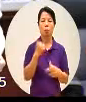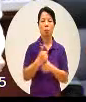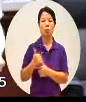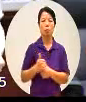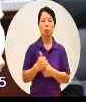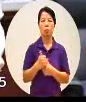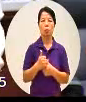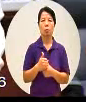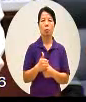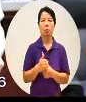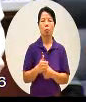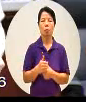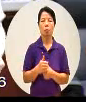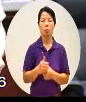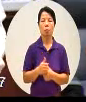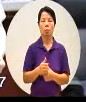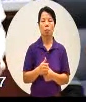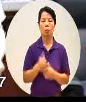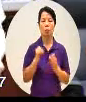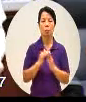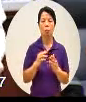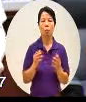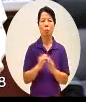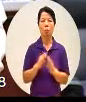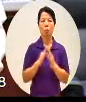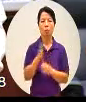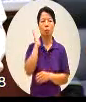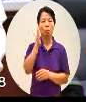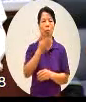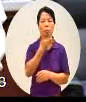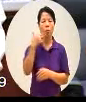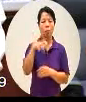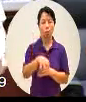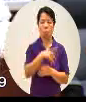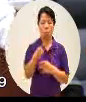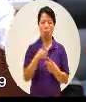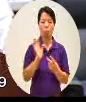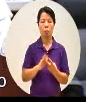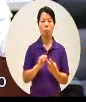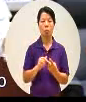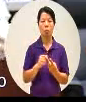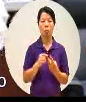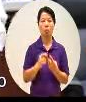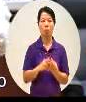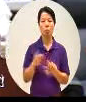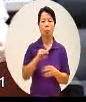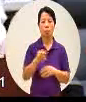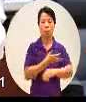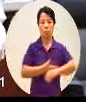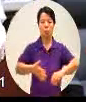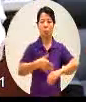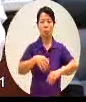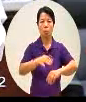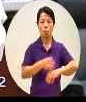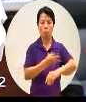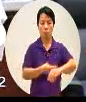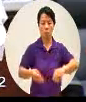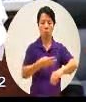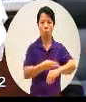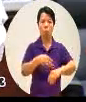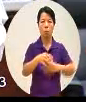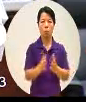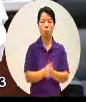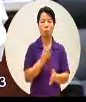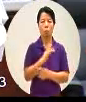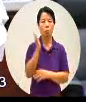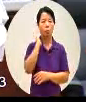都花水利 啊，我想我水利我知因进有在做啊，水利因要把因的提高，向水利署